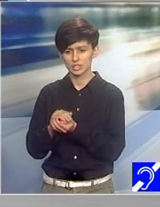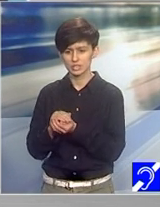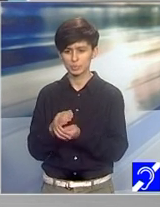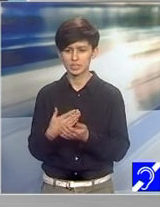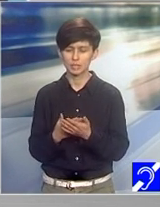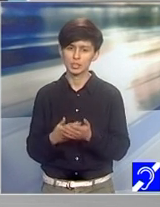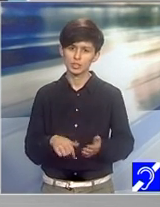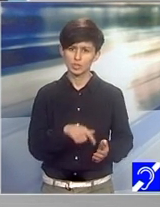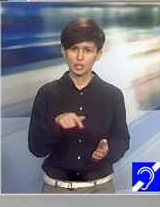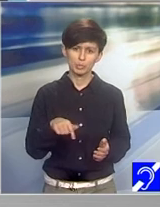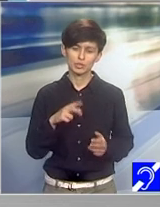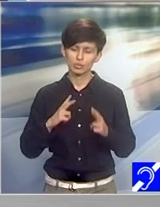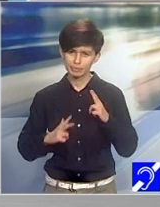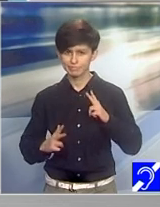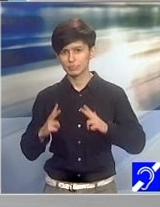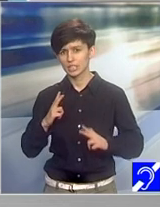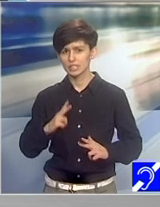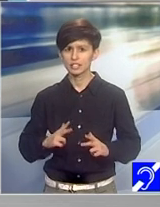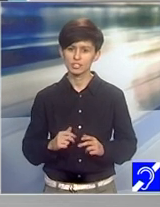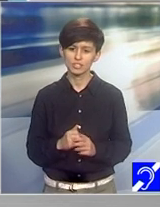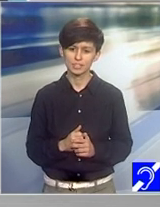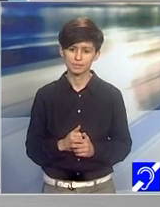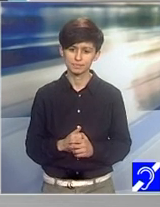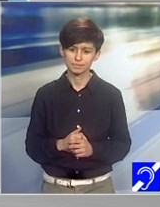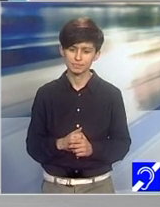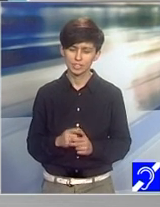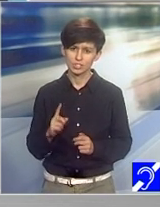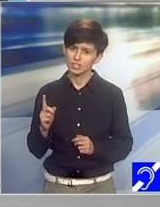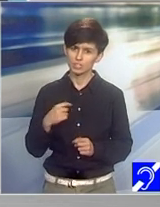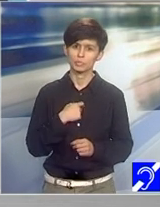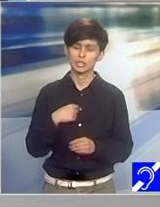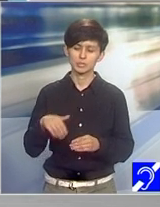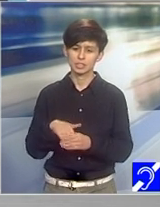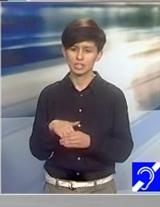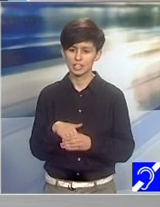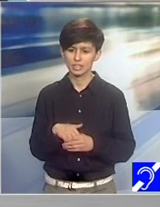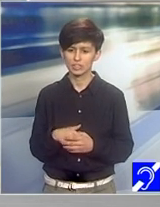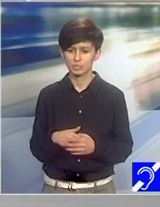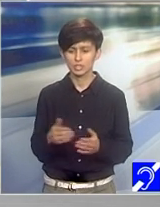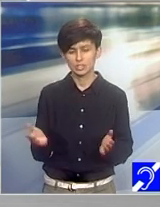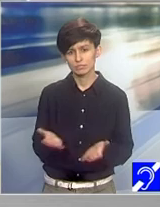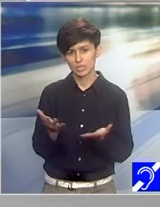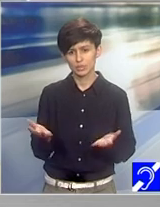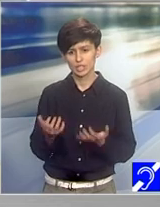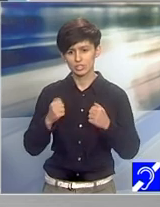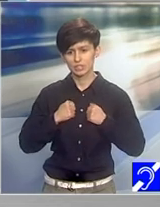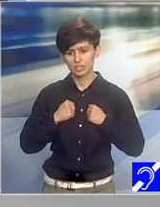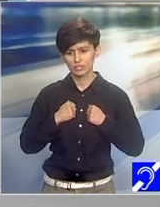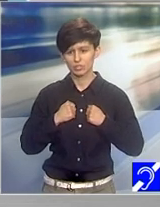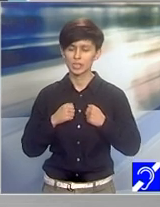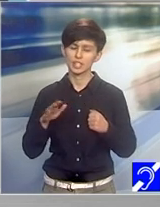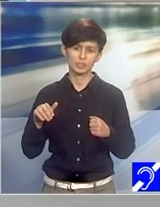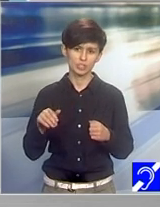noi liniște să avem și de-aia nu ne putem angaja. Să știți că am reușit. Voluntariatul. Și voluntariatul, și aveți,